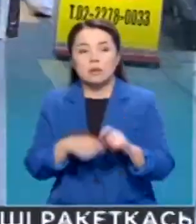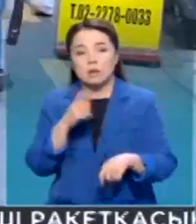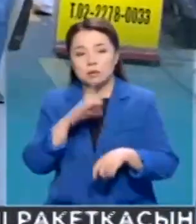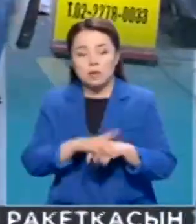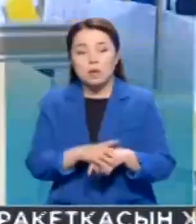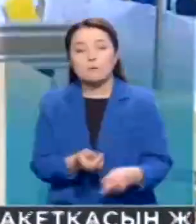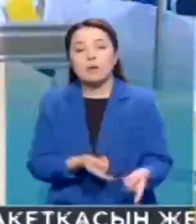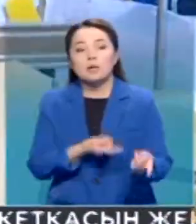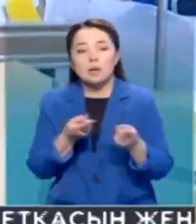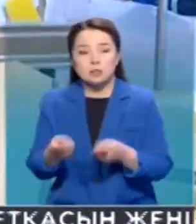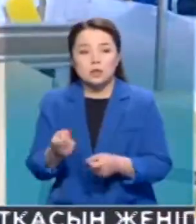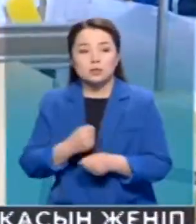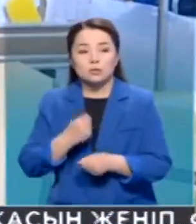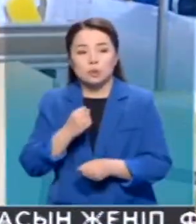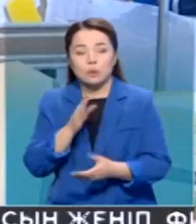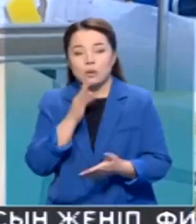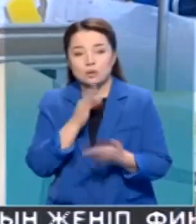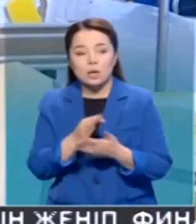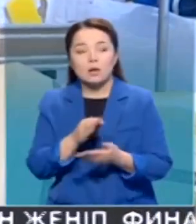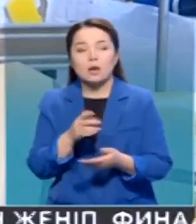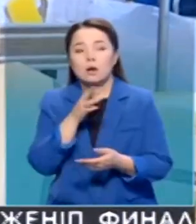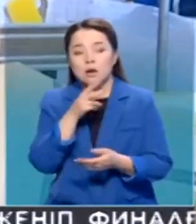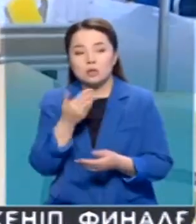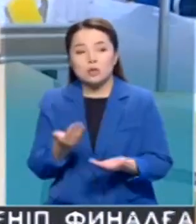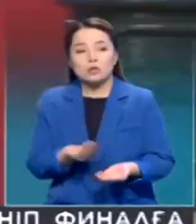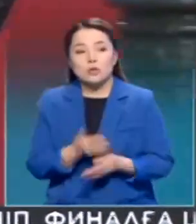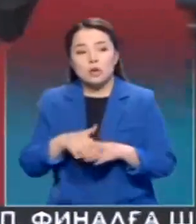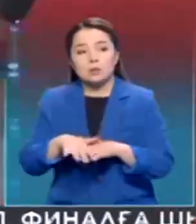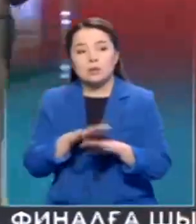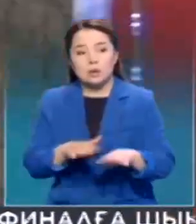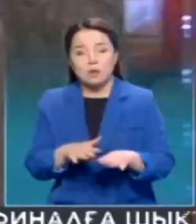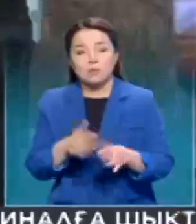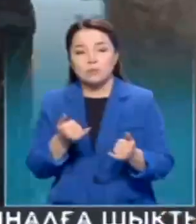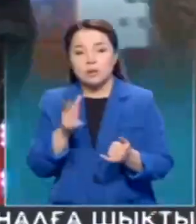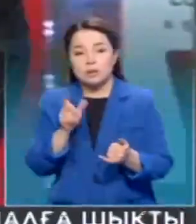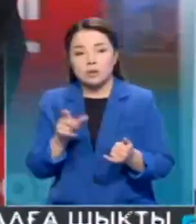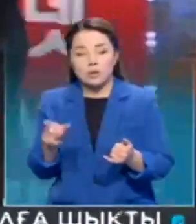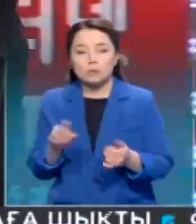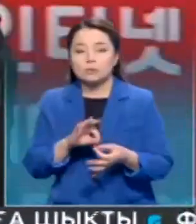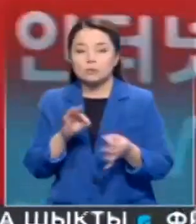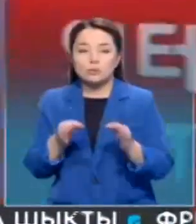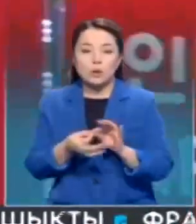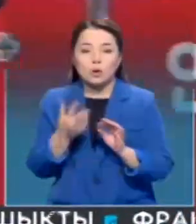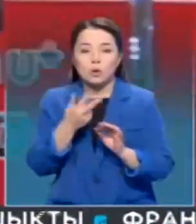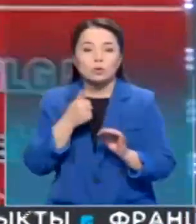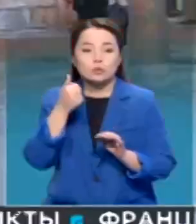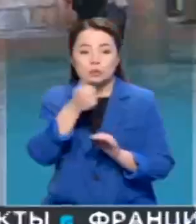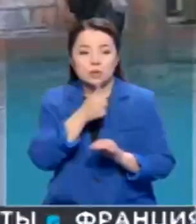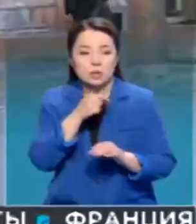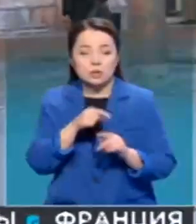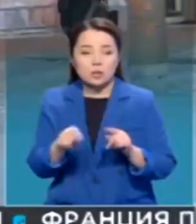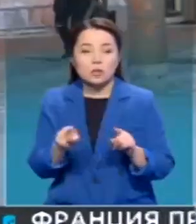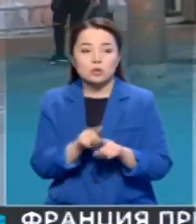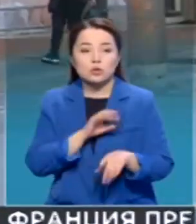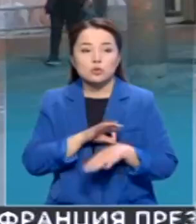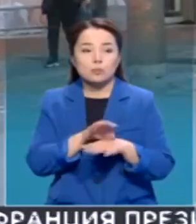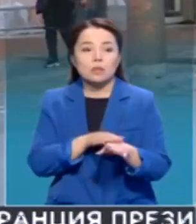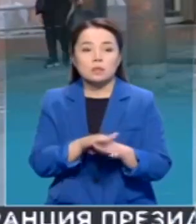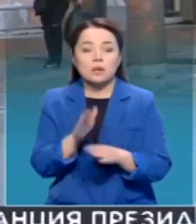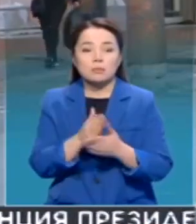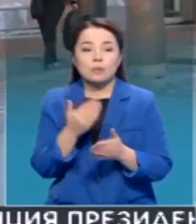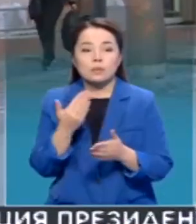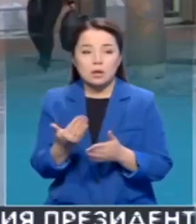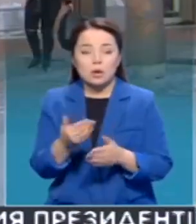қарсы күрес күшейтілсе, Кореяда жүрген жерлестерімізге қиын болғалы тұр. Сеулде 3 жылдай жұмыс істеген бейбіт, сондағы отандастарымыздың